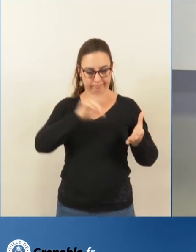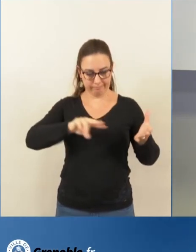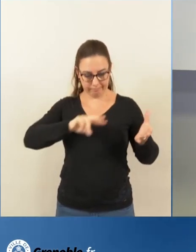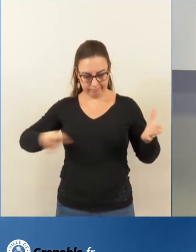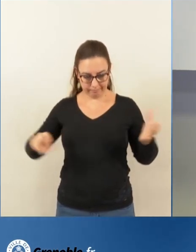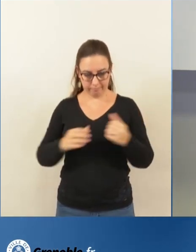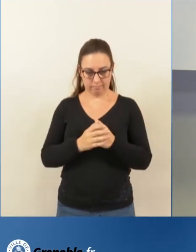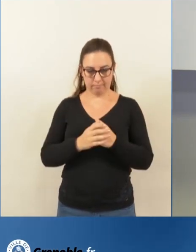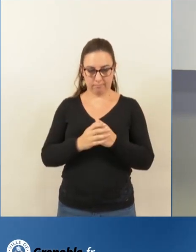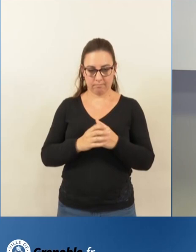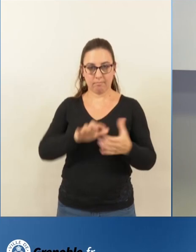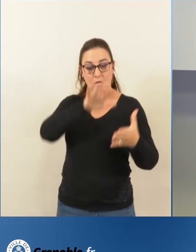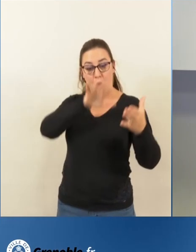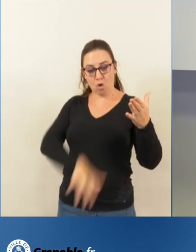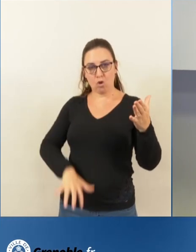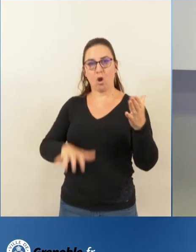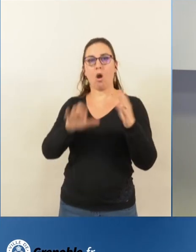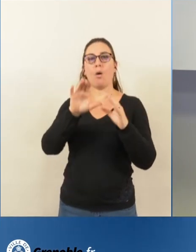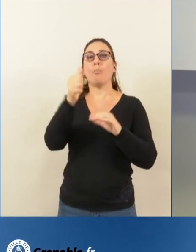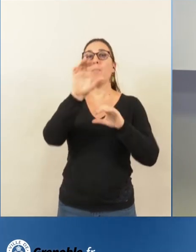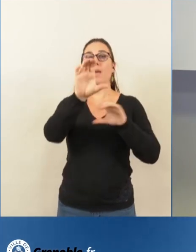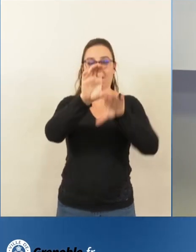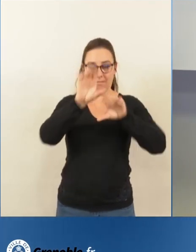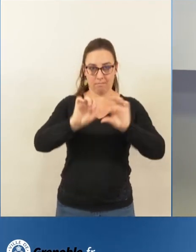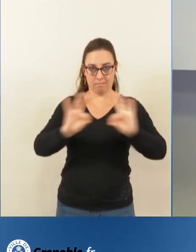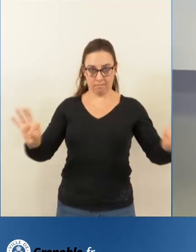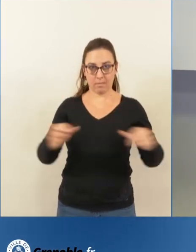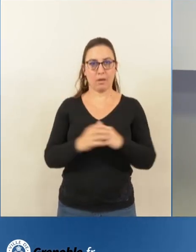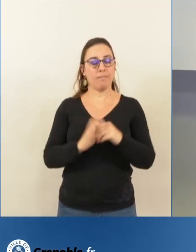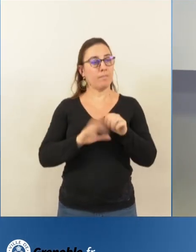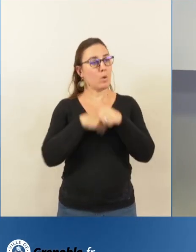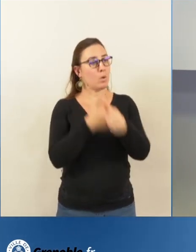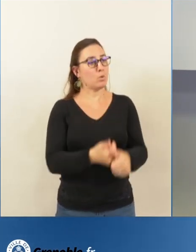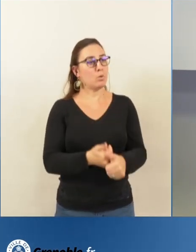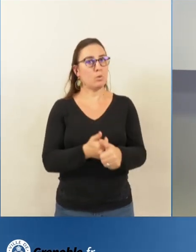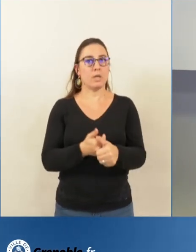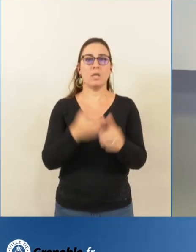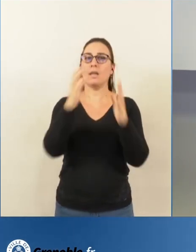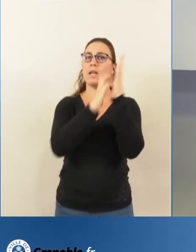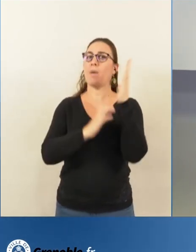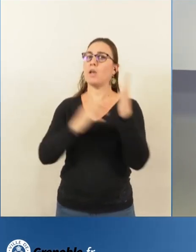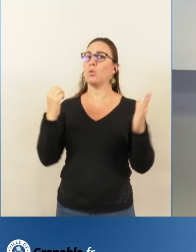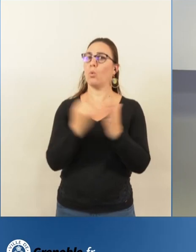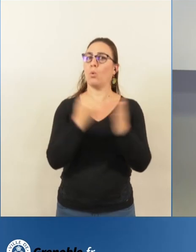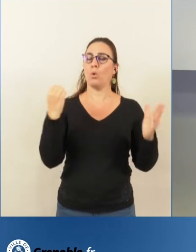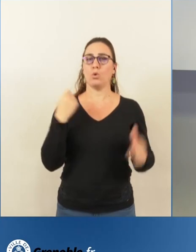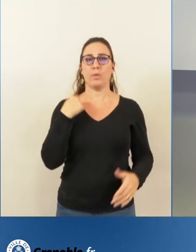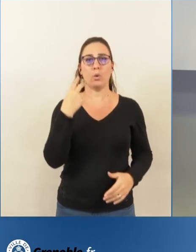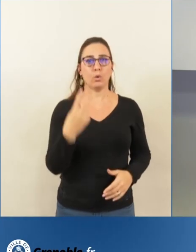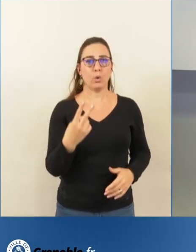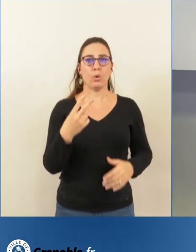convient d'ajouter dans le corps de la délibération après le premier paragraphe considérant que suite à l'adoption des délibérations numéro 2